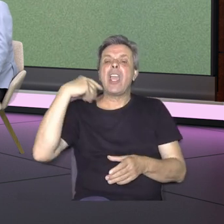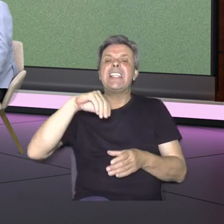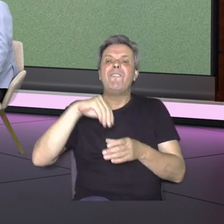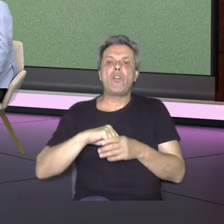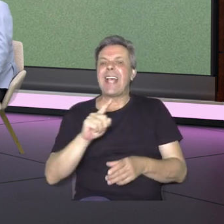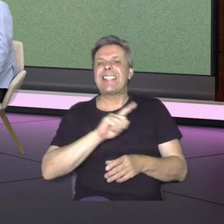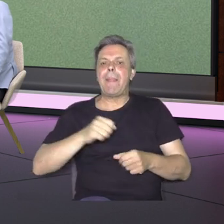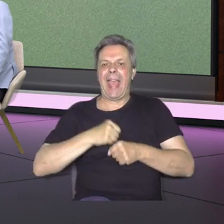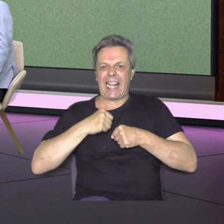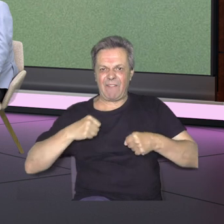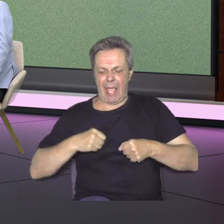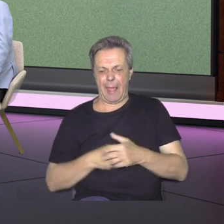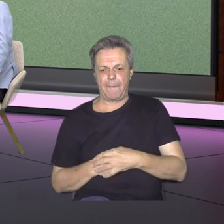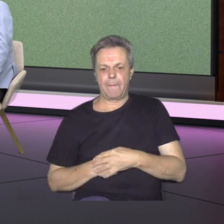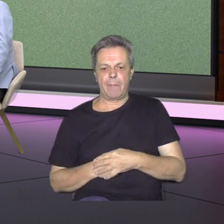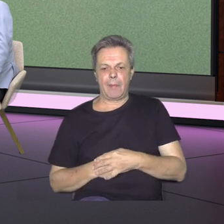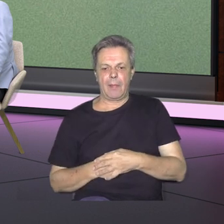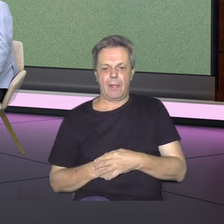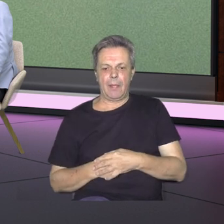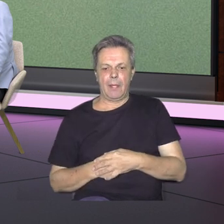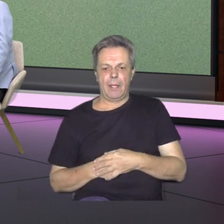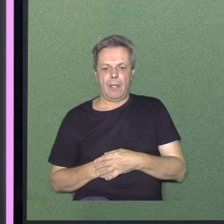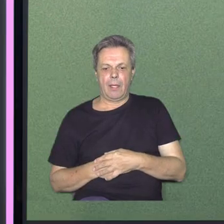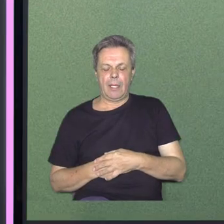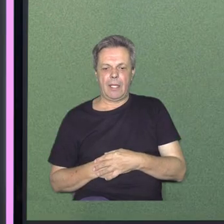fonda za nerazvijene. Onda